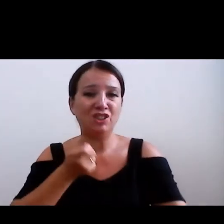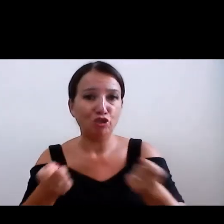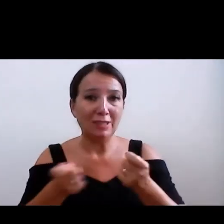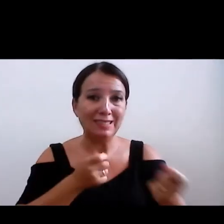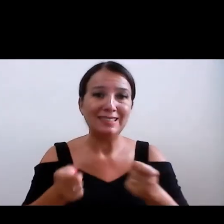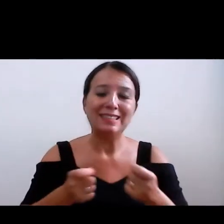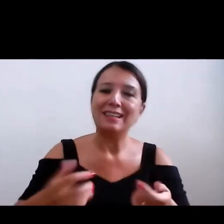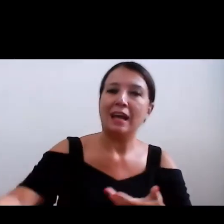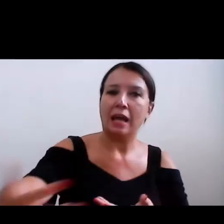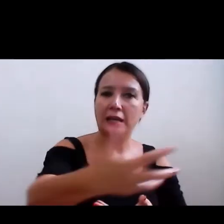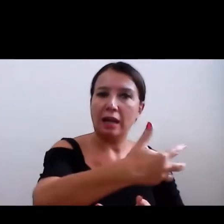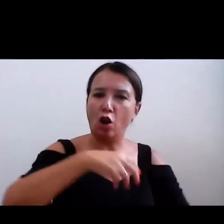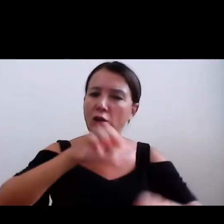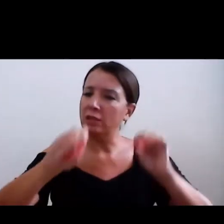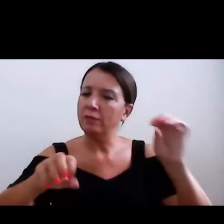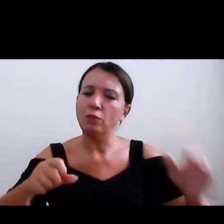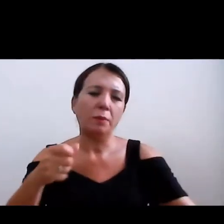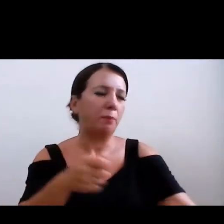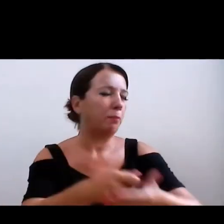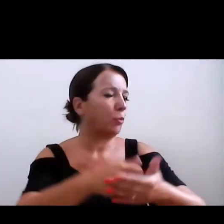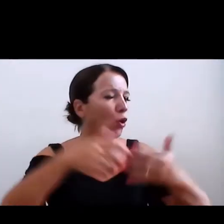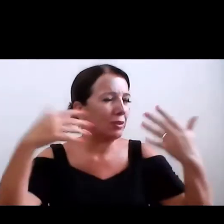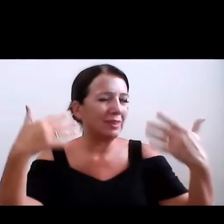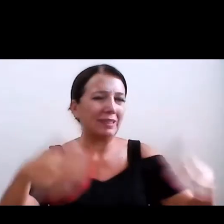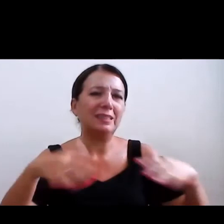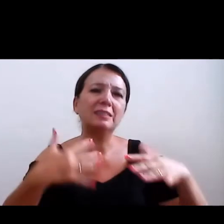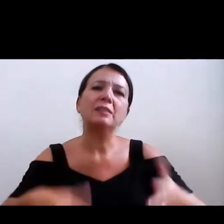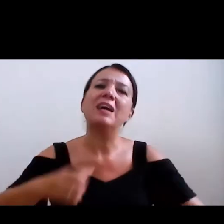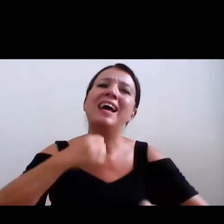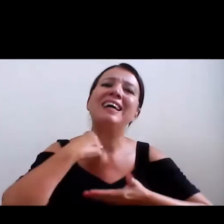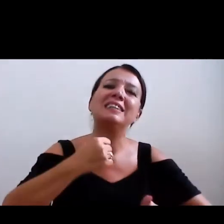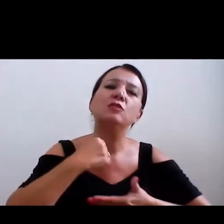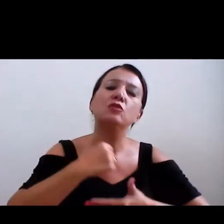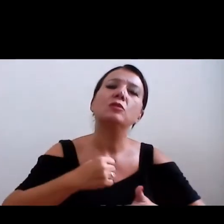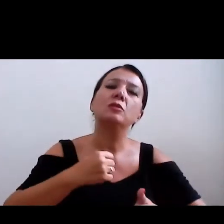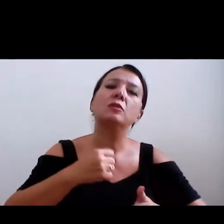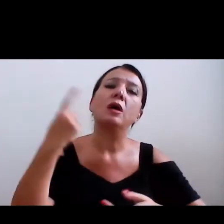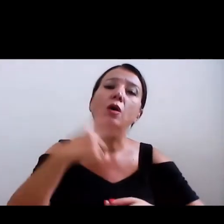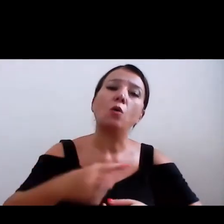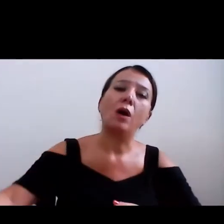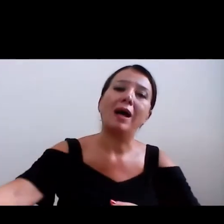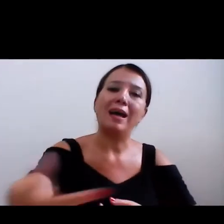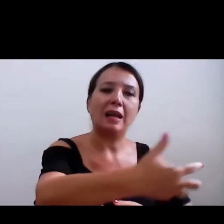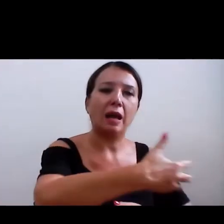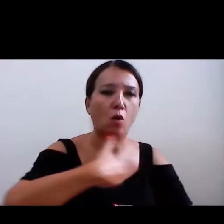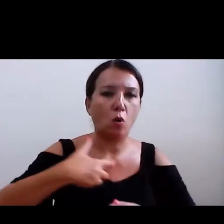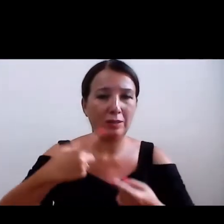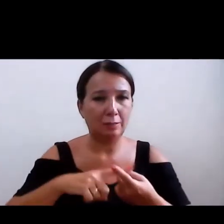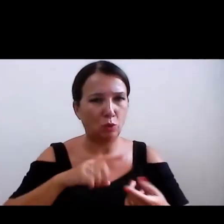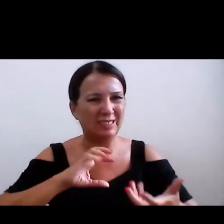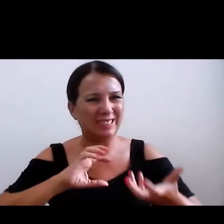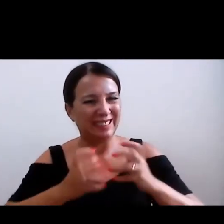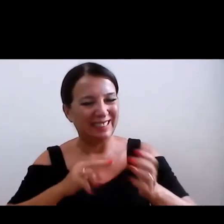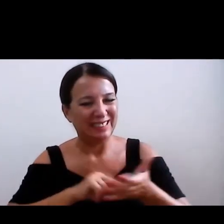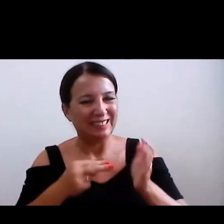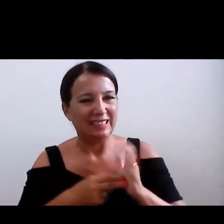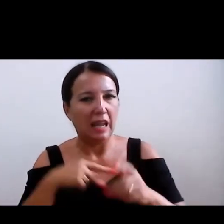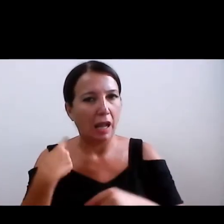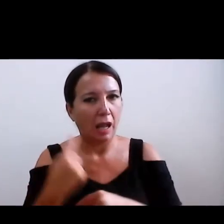dei rifiuti che sono importantissimi perché sono appunto delle risorse, ma la cui raccolta è abbastanza critica ancora,